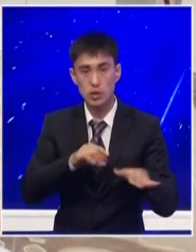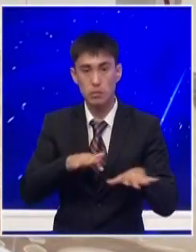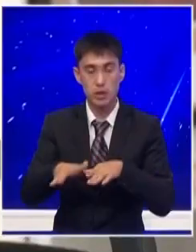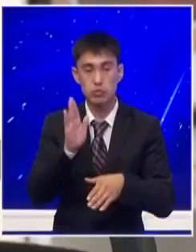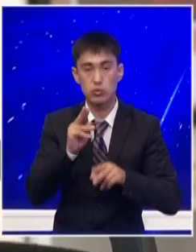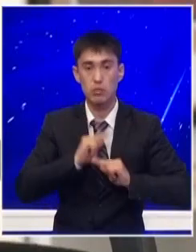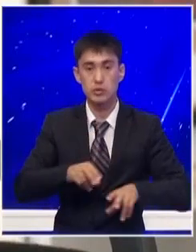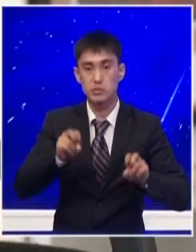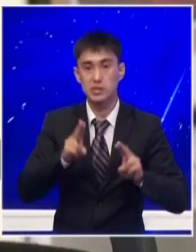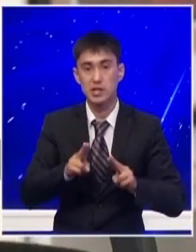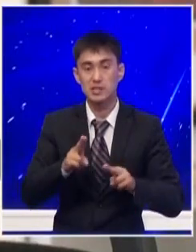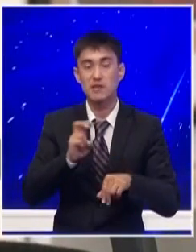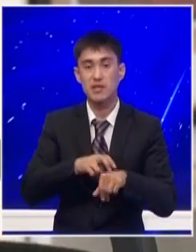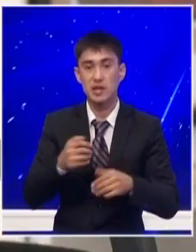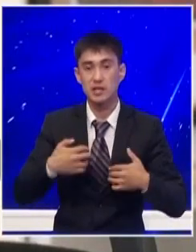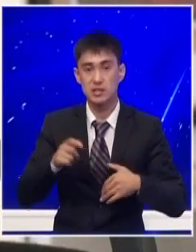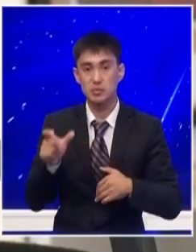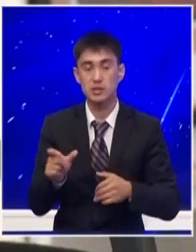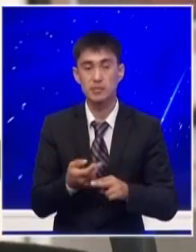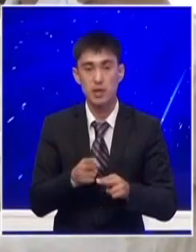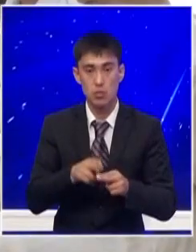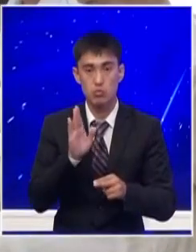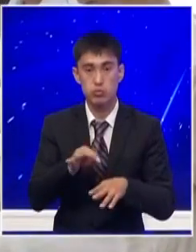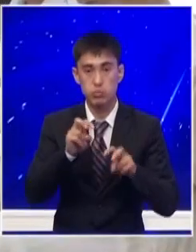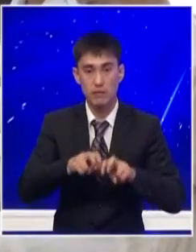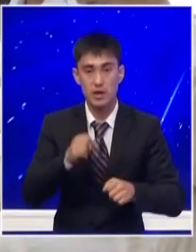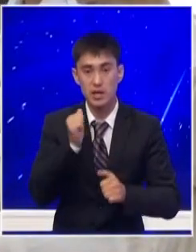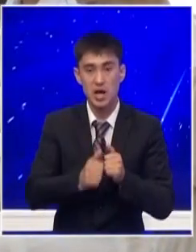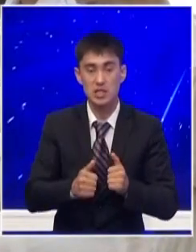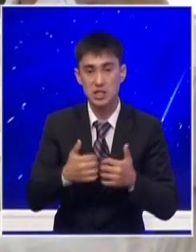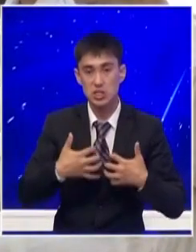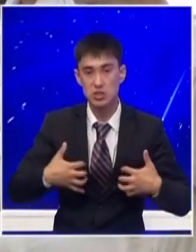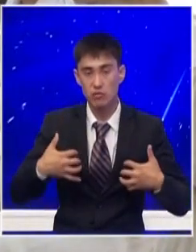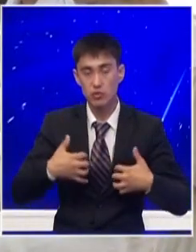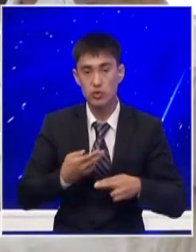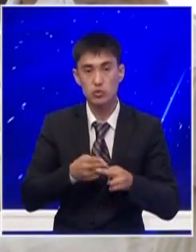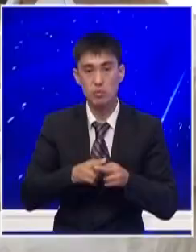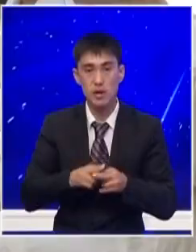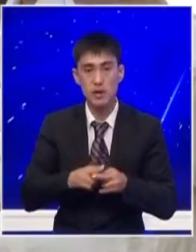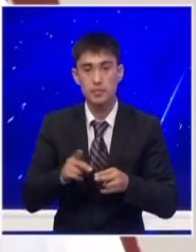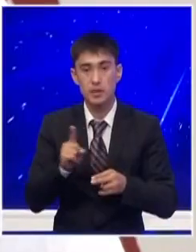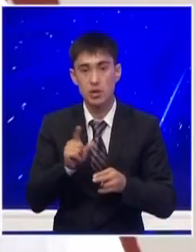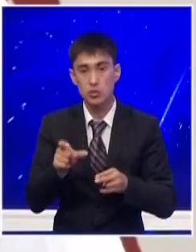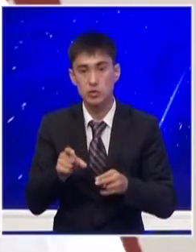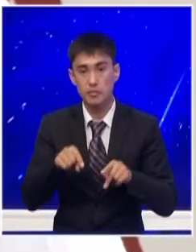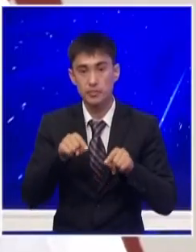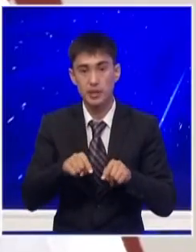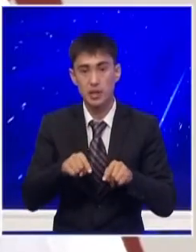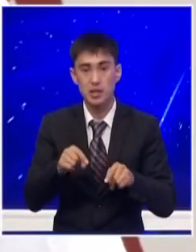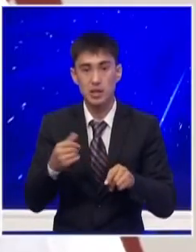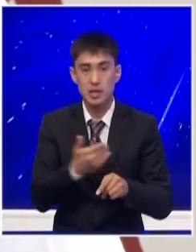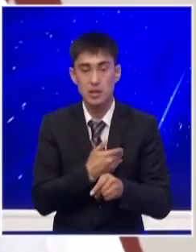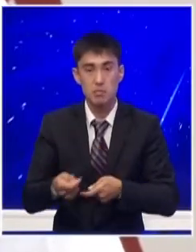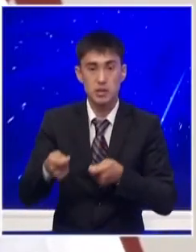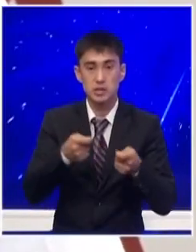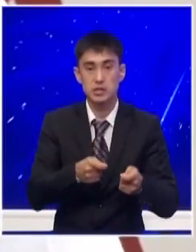будут работать специалисты ветеринарной инспекции. Они будут проверять каждое жертвенное животное. Вместе с тем, людям, намеревающимся принести